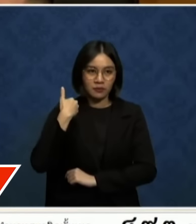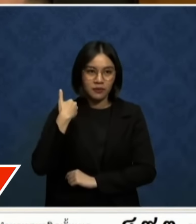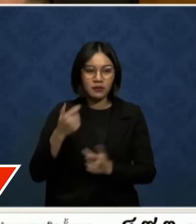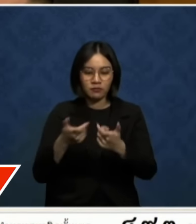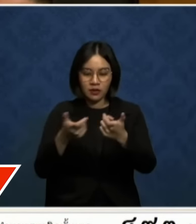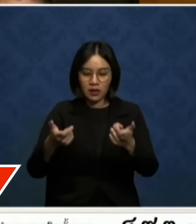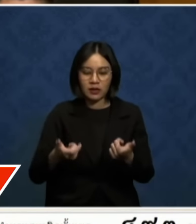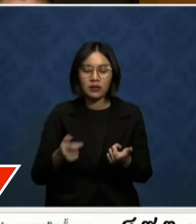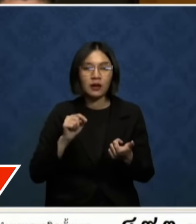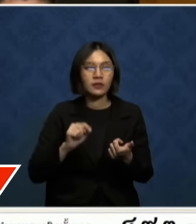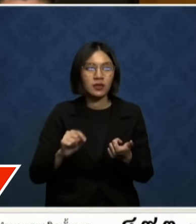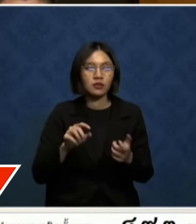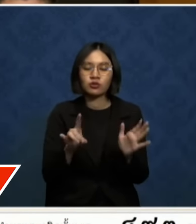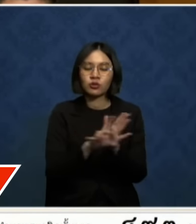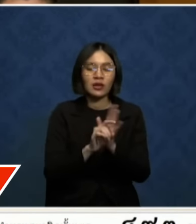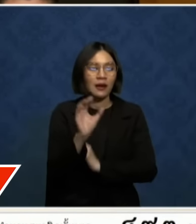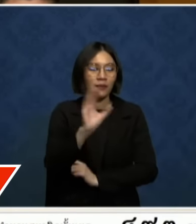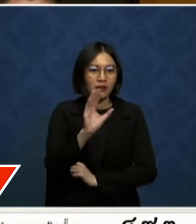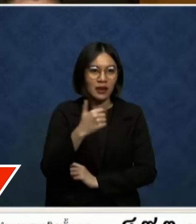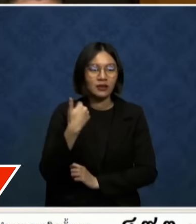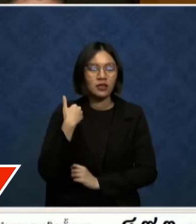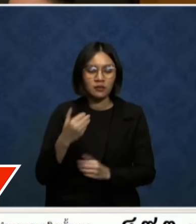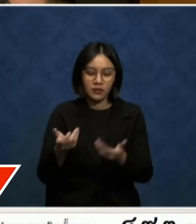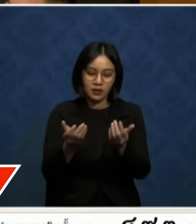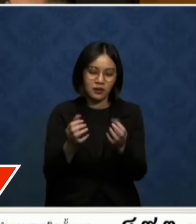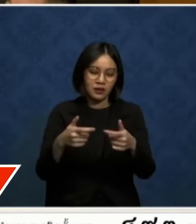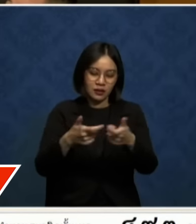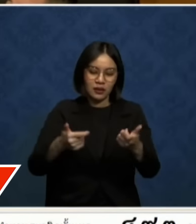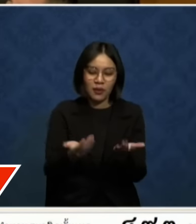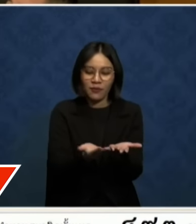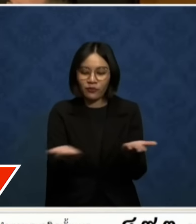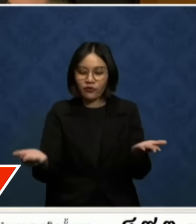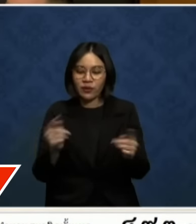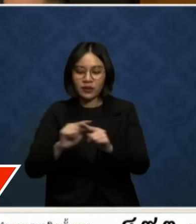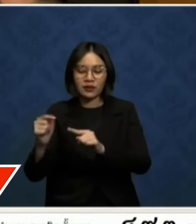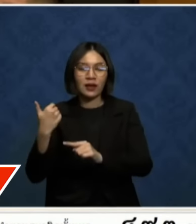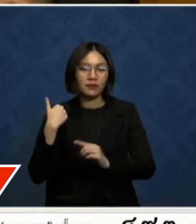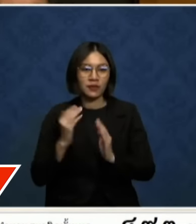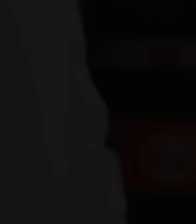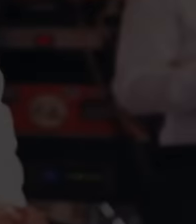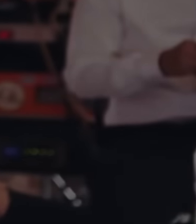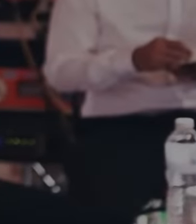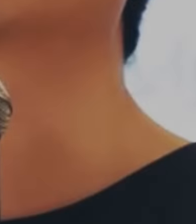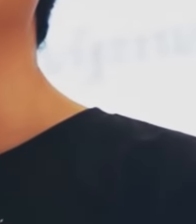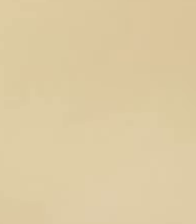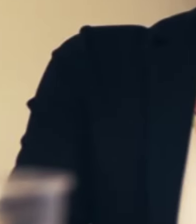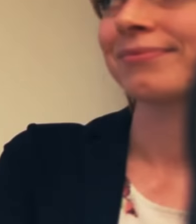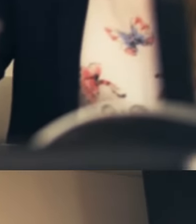านฉบับนี้คงไม่ใช่รายงานฉบับสุดท้ายเดี๋ยวจะมีอีกหลายฉบับนะครับที่จะตามมาขอบคุณครับท่านประธานครับ